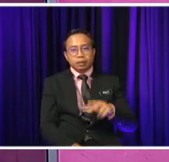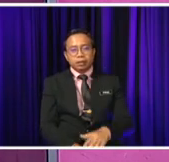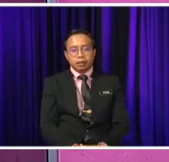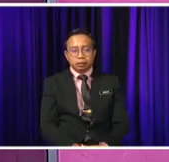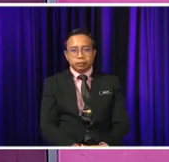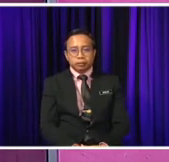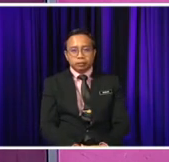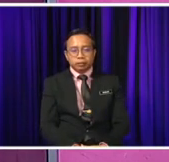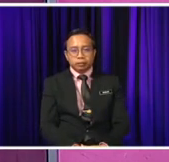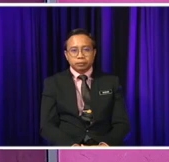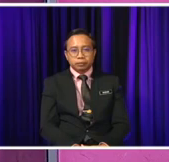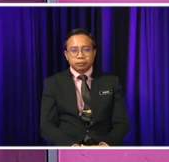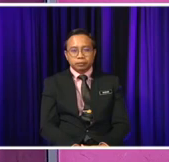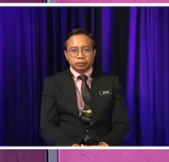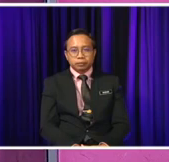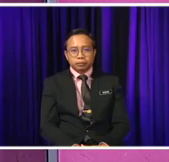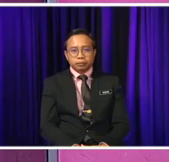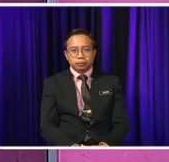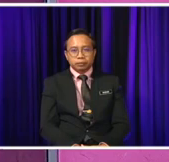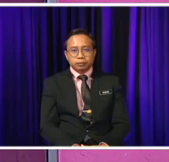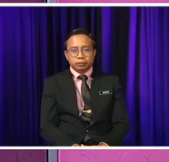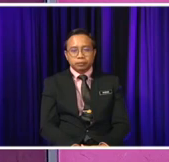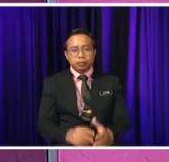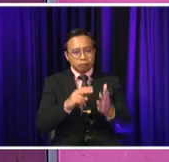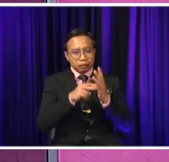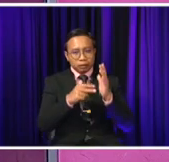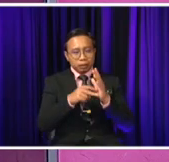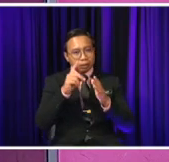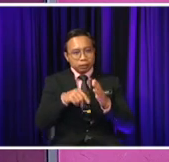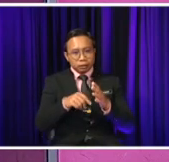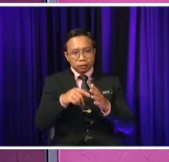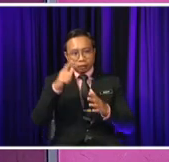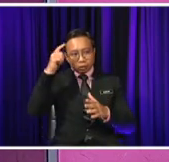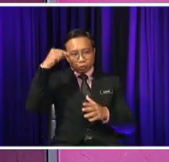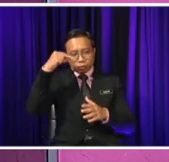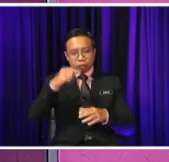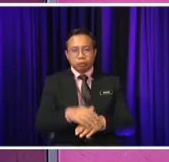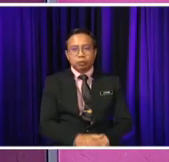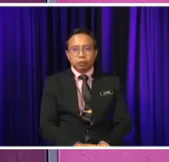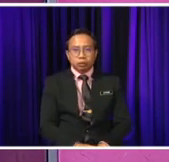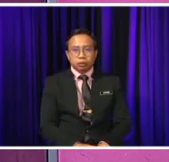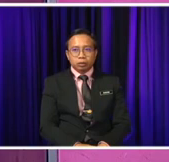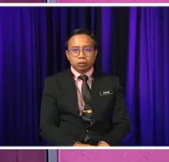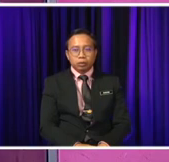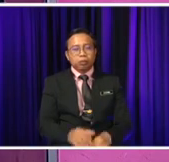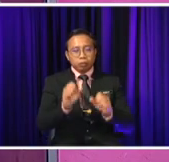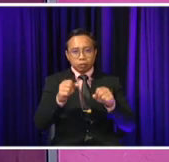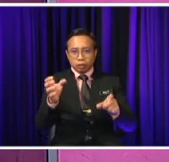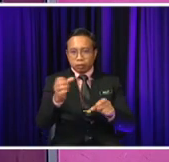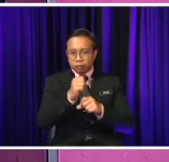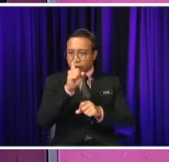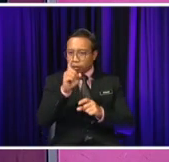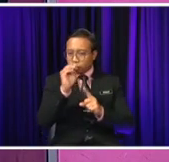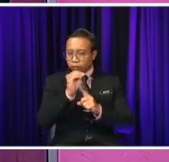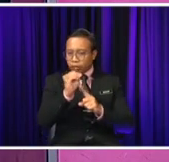kesannya contohnya tadi Maksudnya apa yang Allah sampaikan kesan terhadap situ memakai dikasih itu boleh dapat satu markah